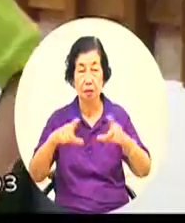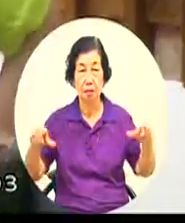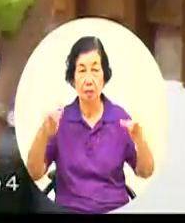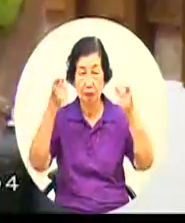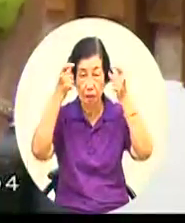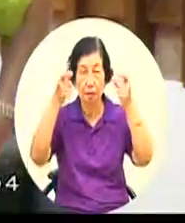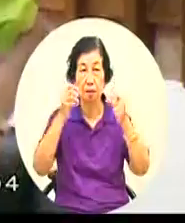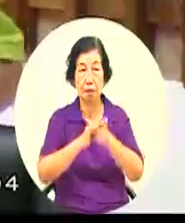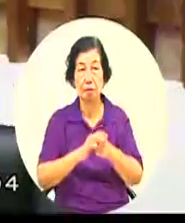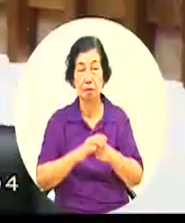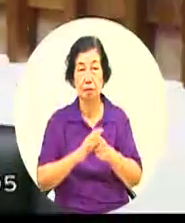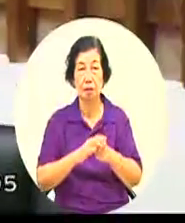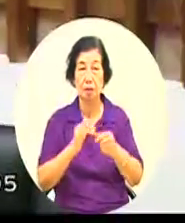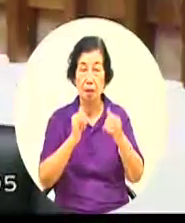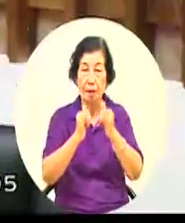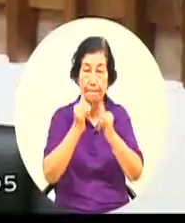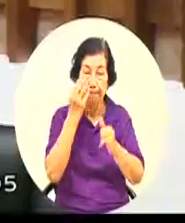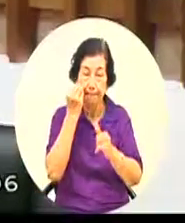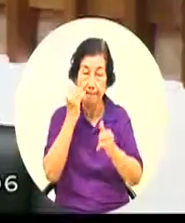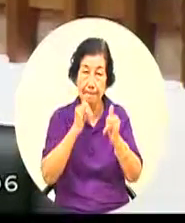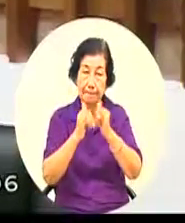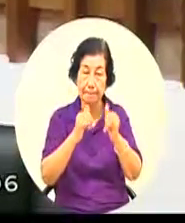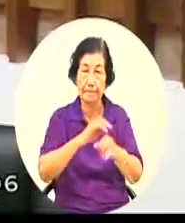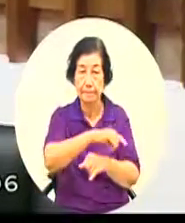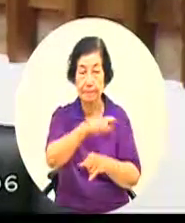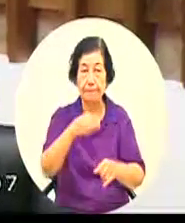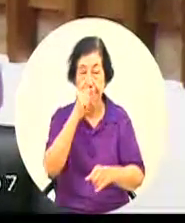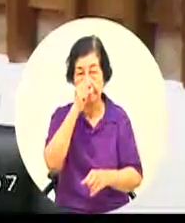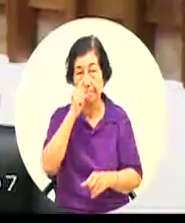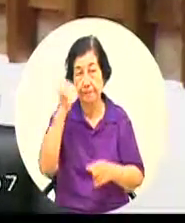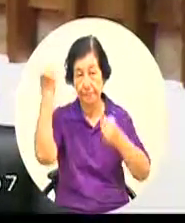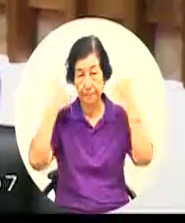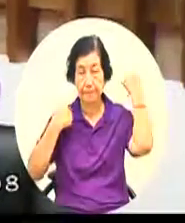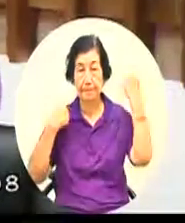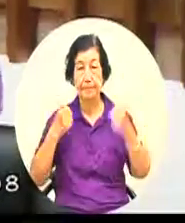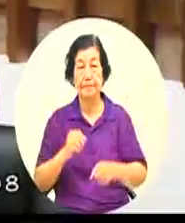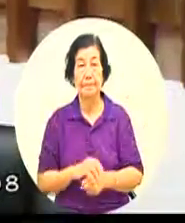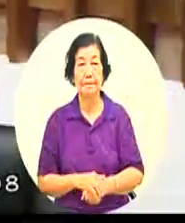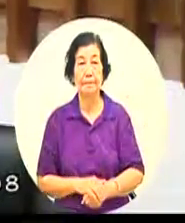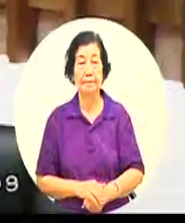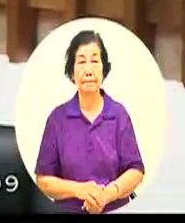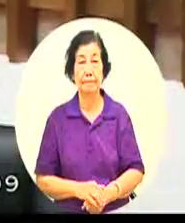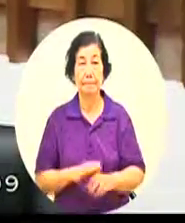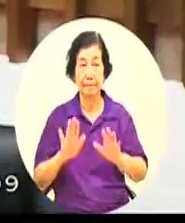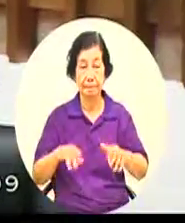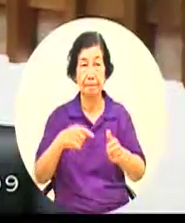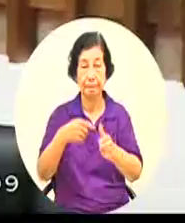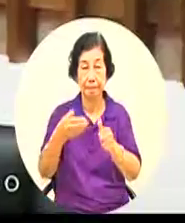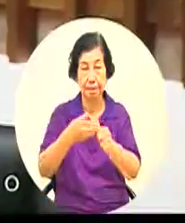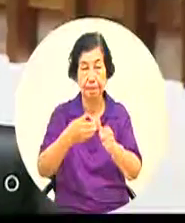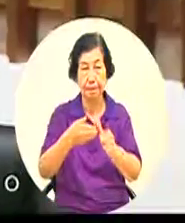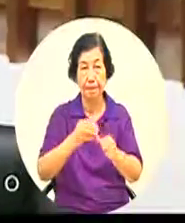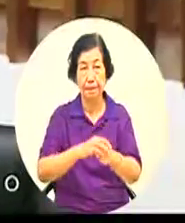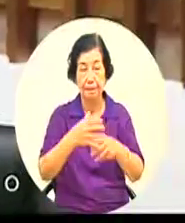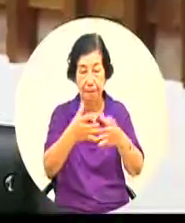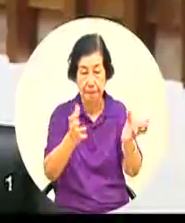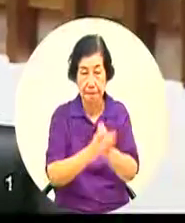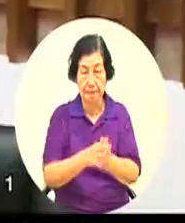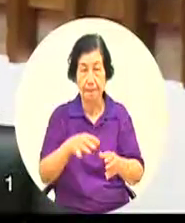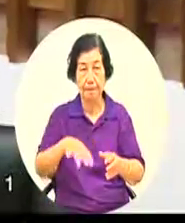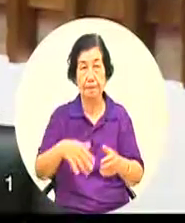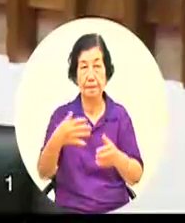的观众朋友大家早安。今天是教育部门质询的哈，那么本席呢